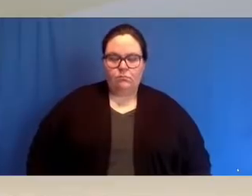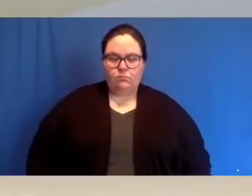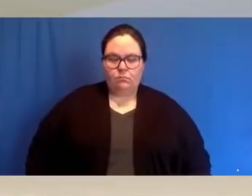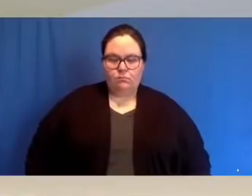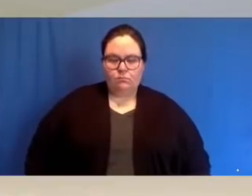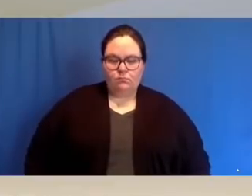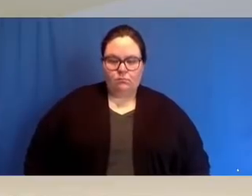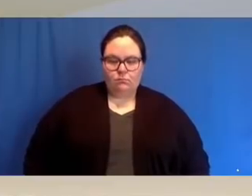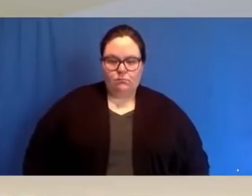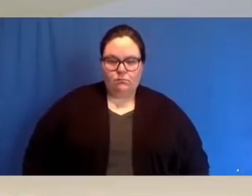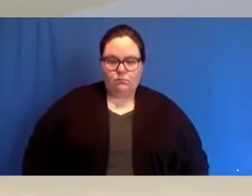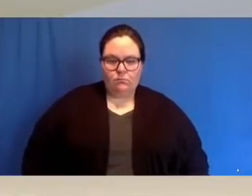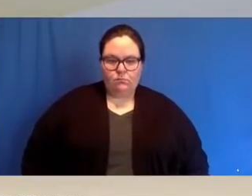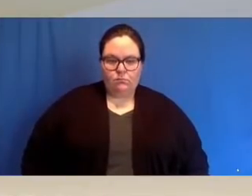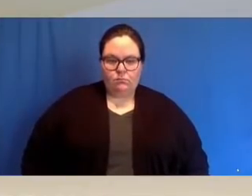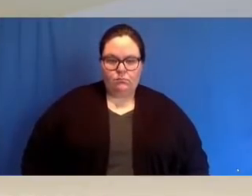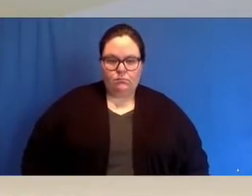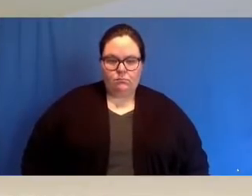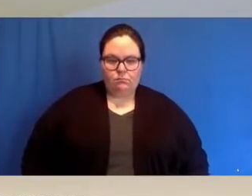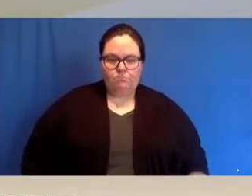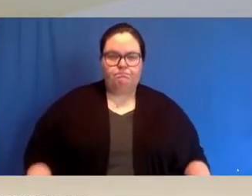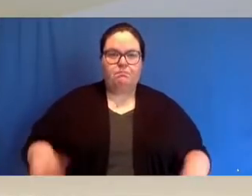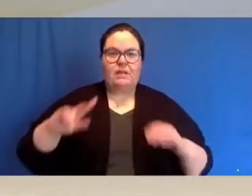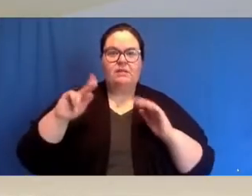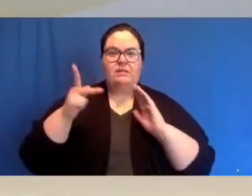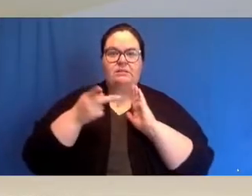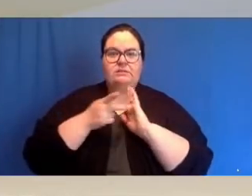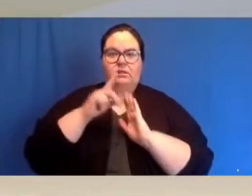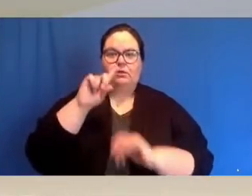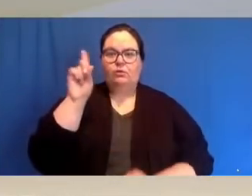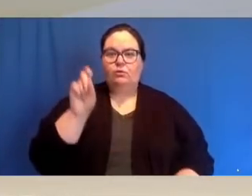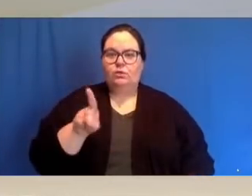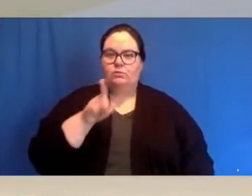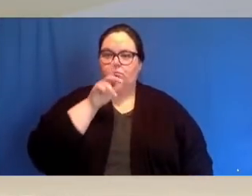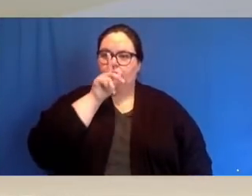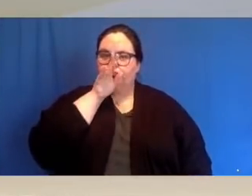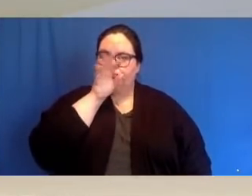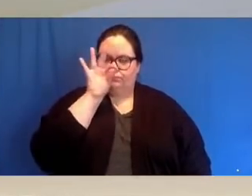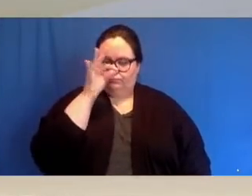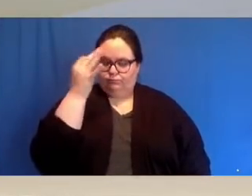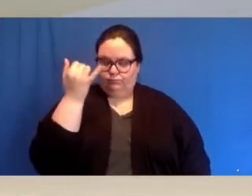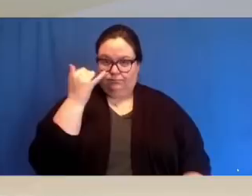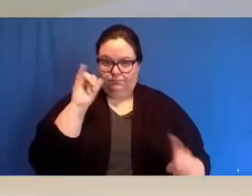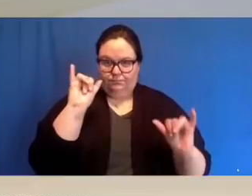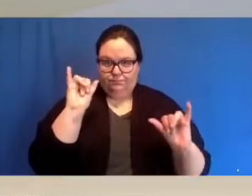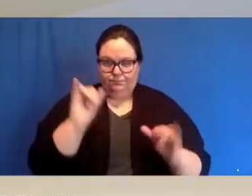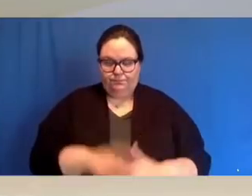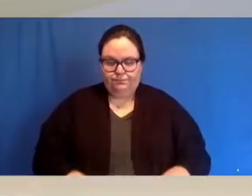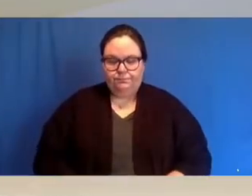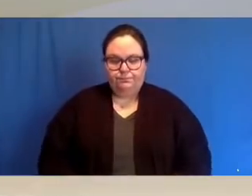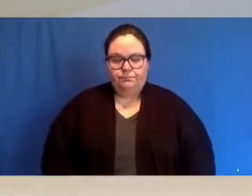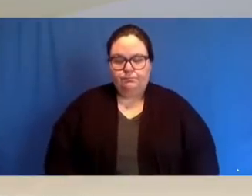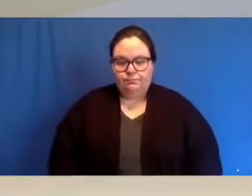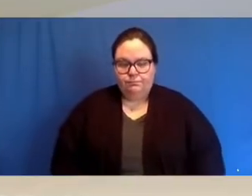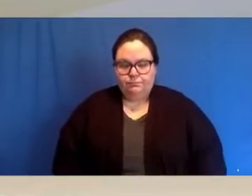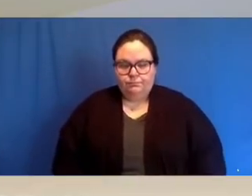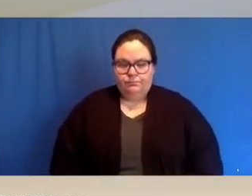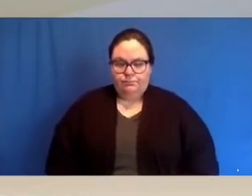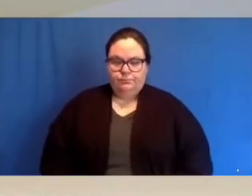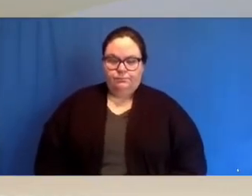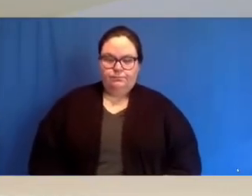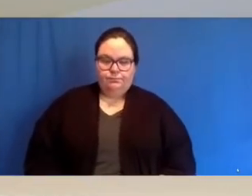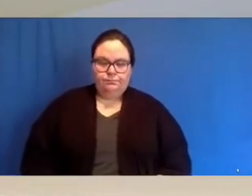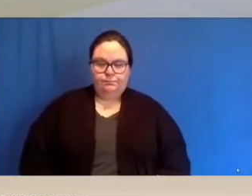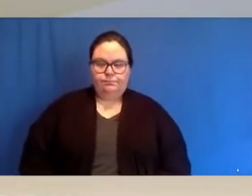Okay, très bien. Vous avez dit que la distance physique à compter de demain, ça devient une